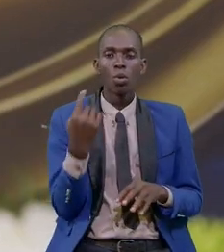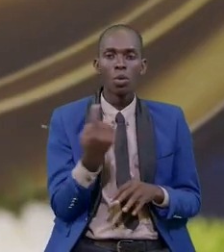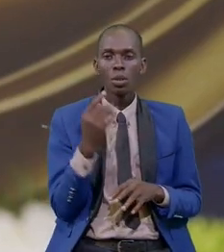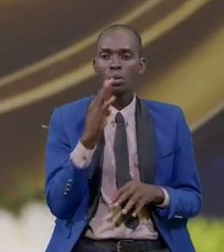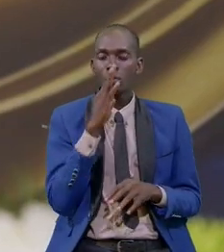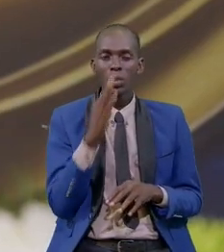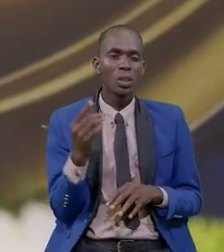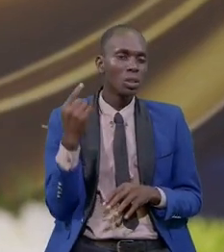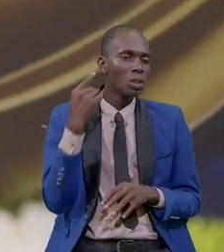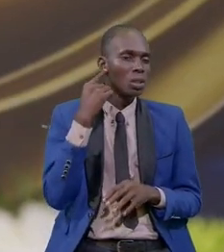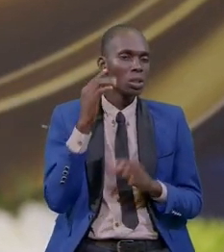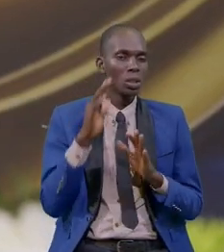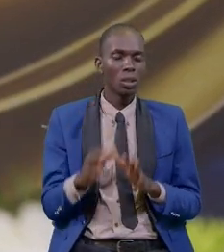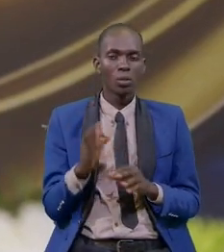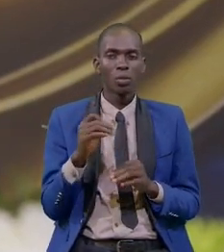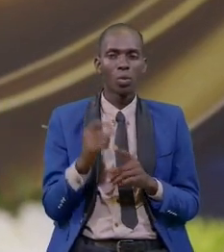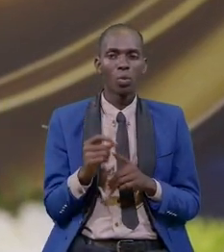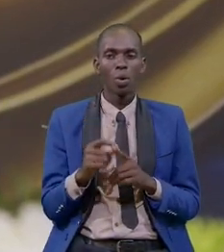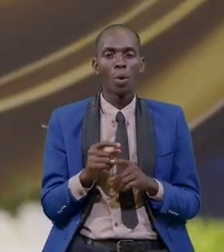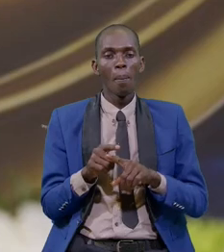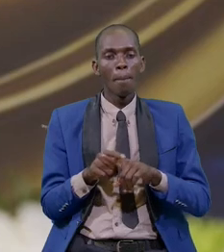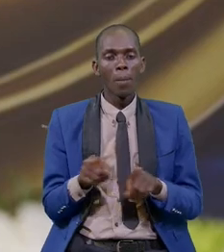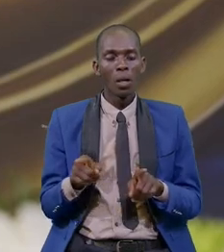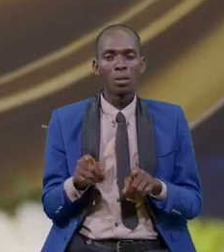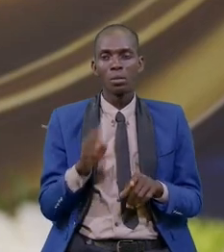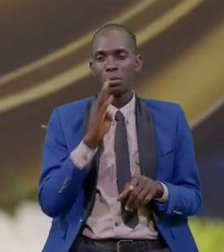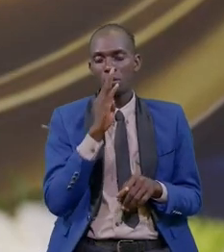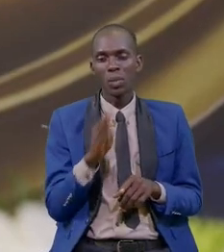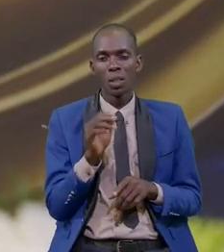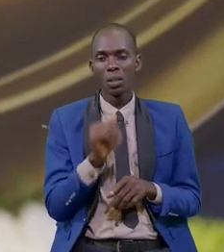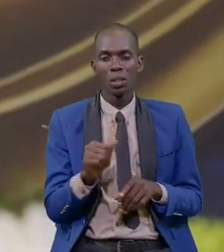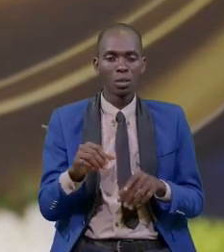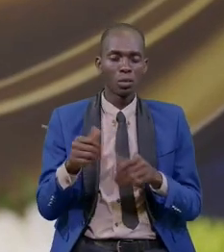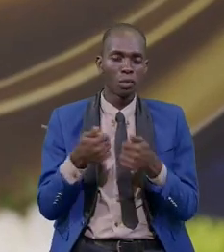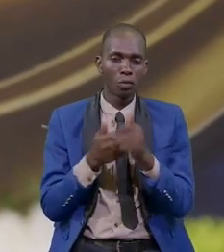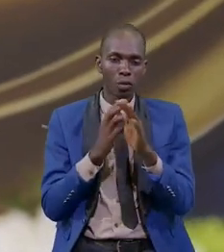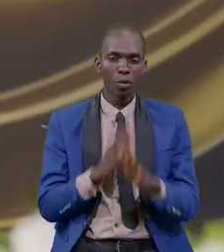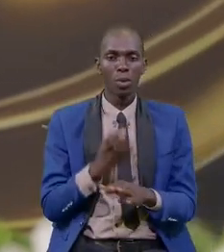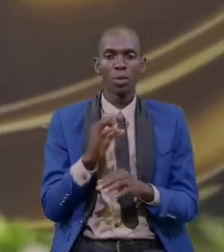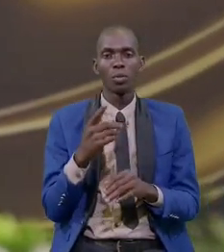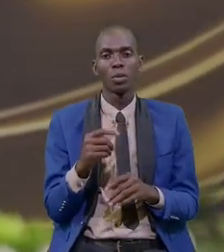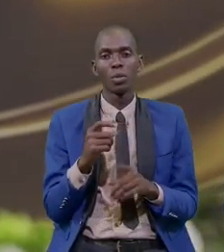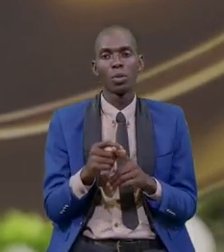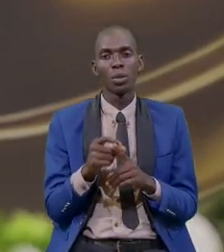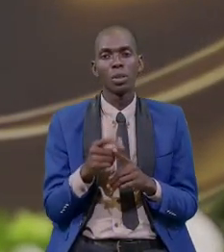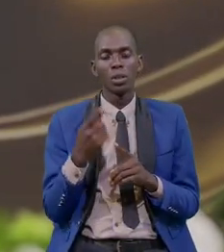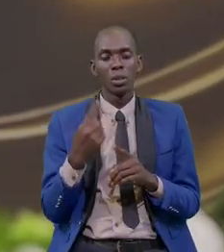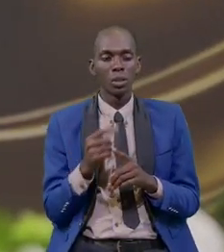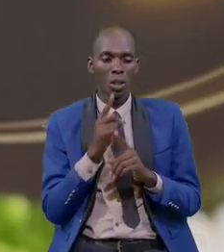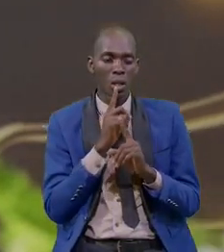il ne faut pas être juste un auditeur de la parole, soit un pratiquant de la parole. La réponse et